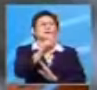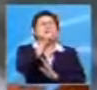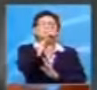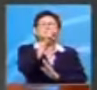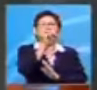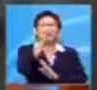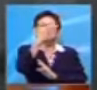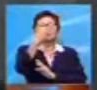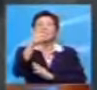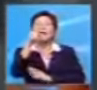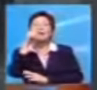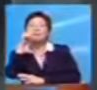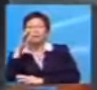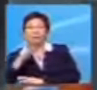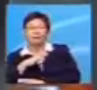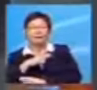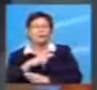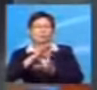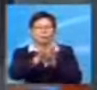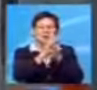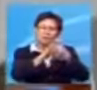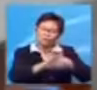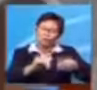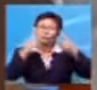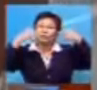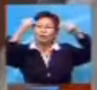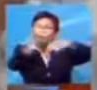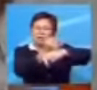Lady menjadi kisah kejayaan